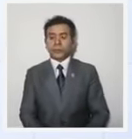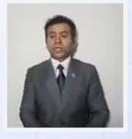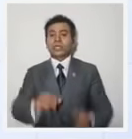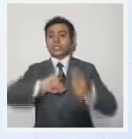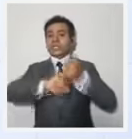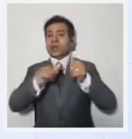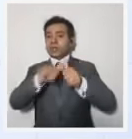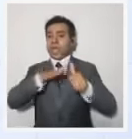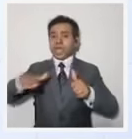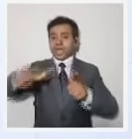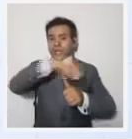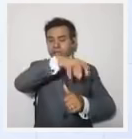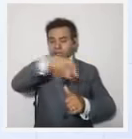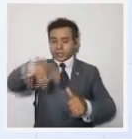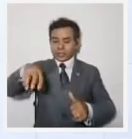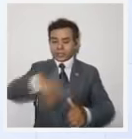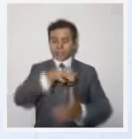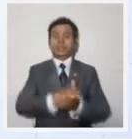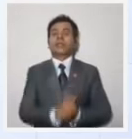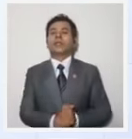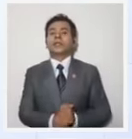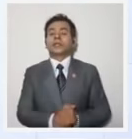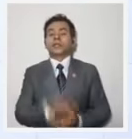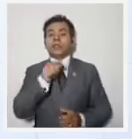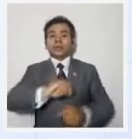বিবেচ্য বিষয়সমূহ।